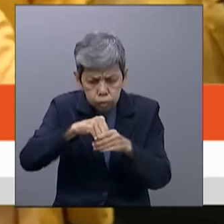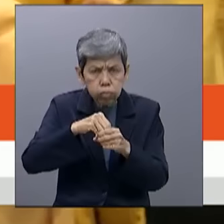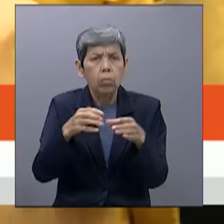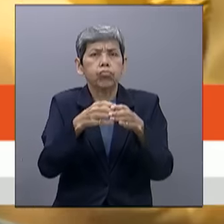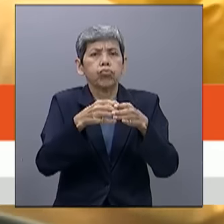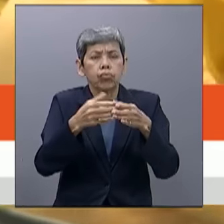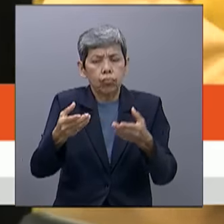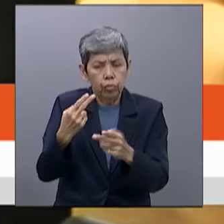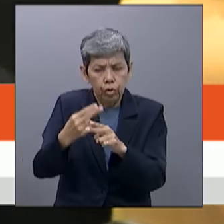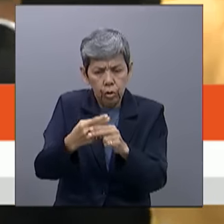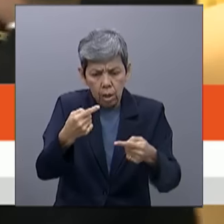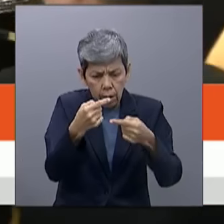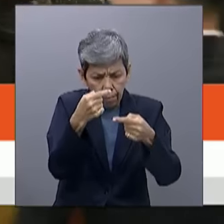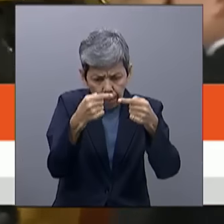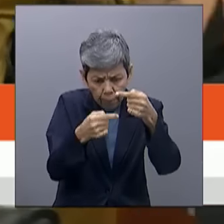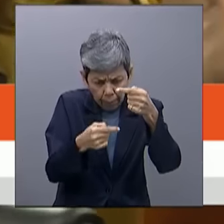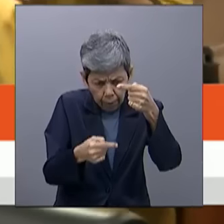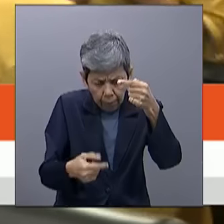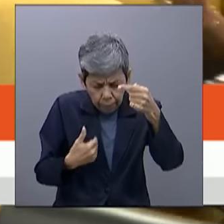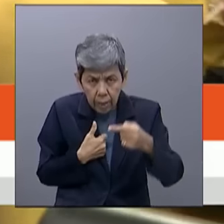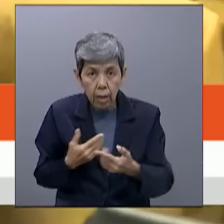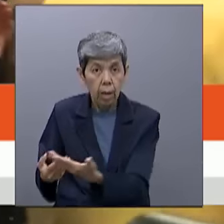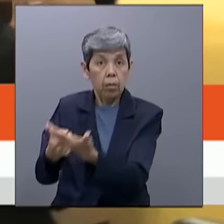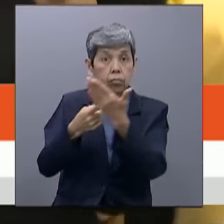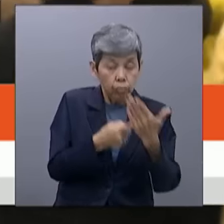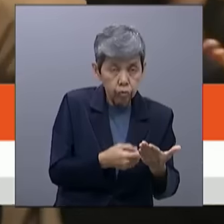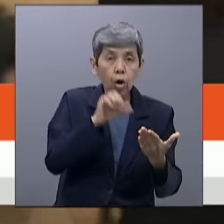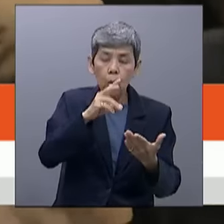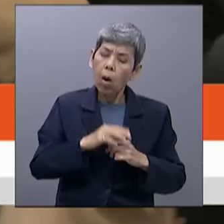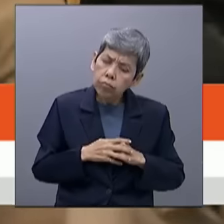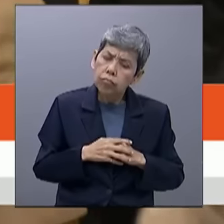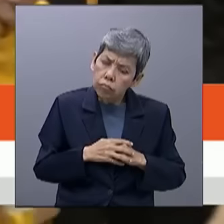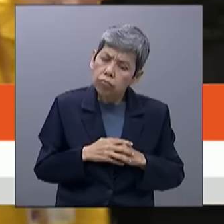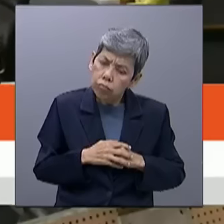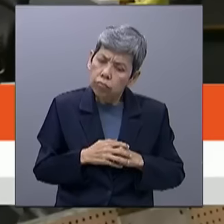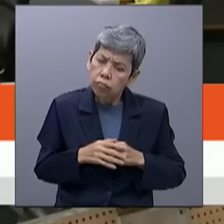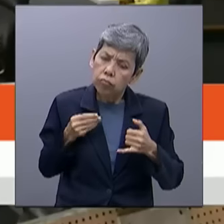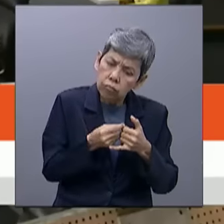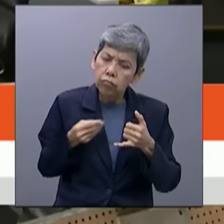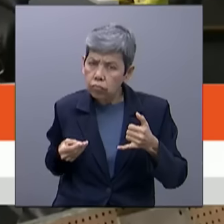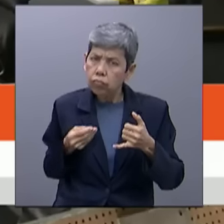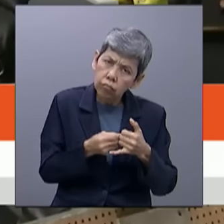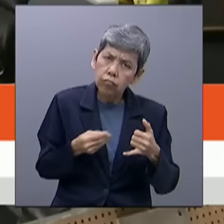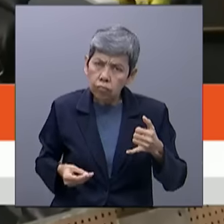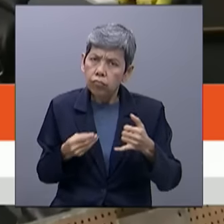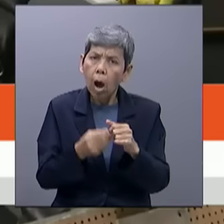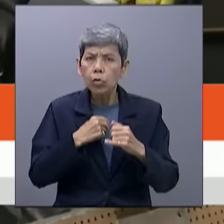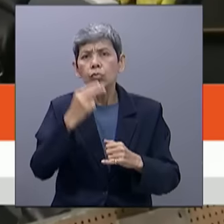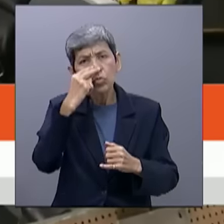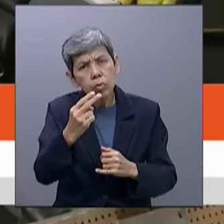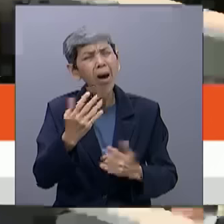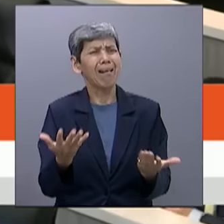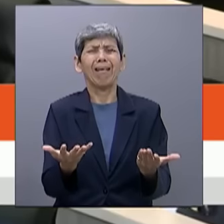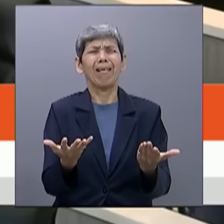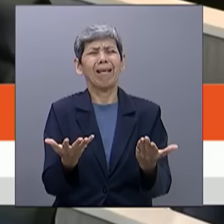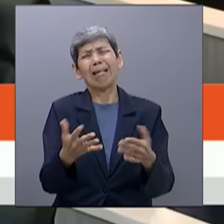ชื่อมาให้แล้วก็มาให้เพียงสว.ว่าจะเอาหรือไม่เอาก็คือสแตมป์มัน